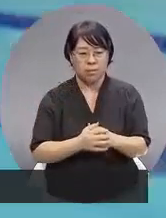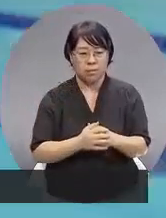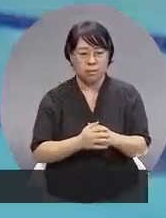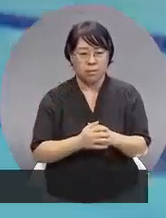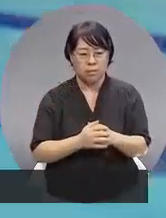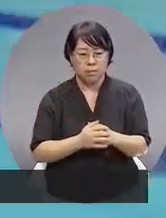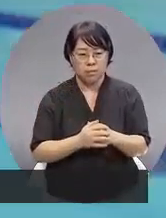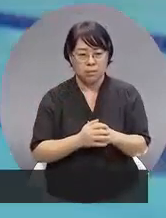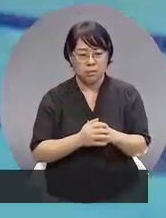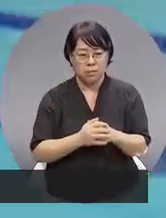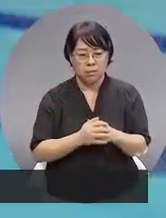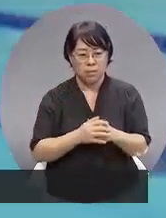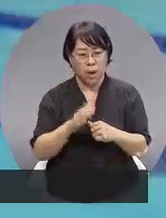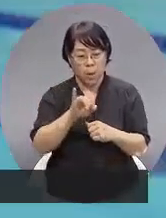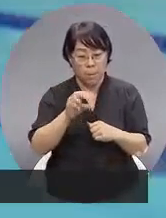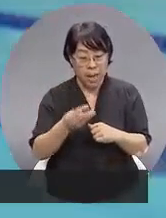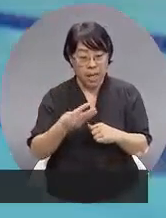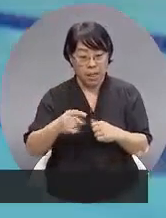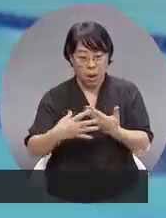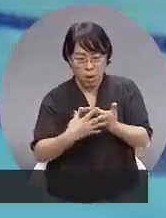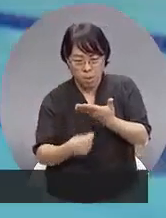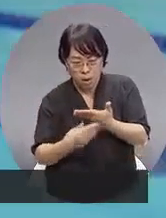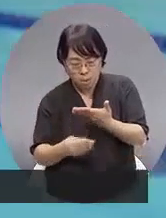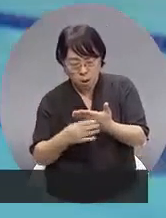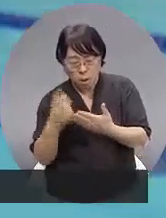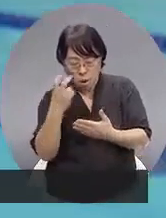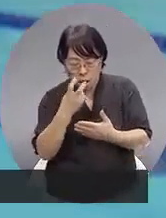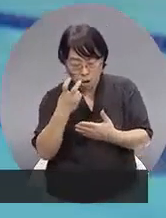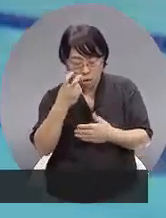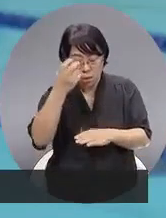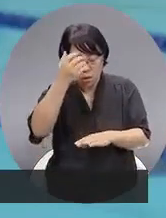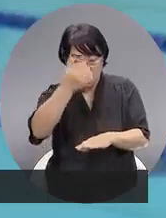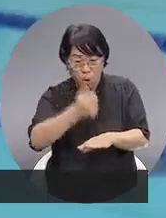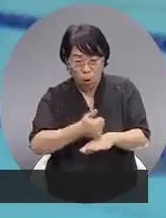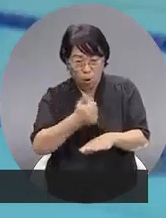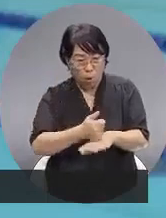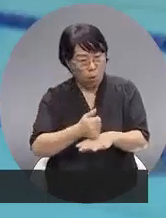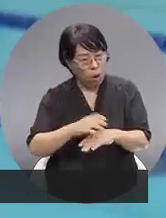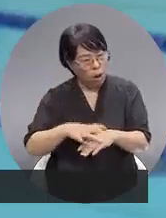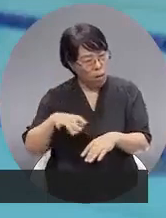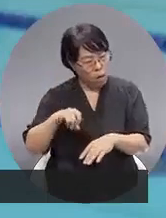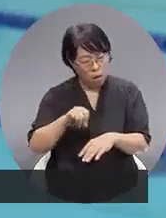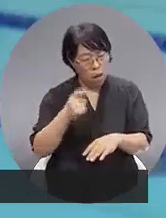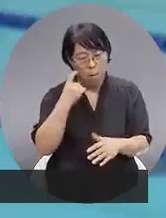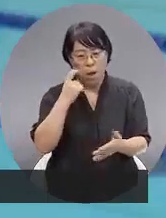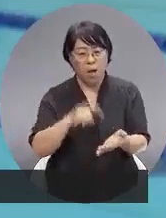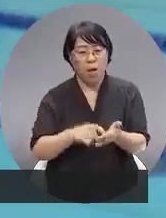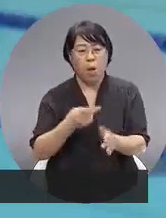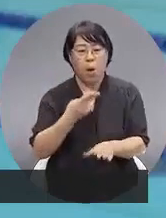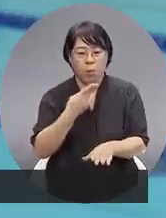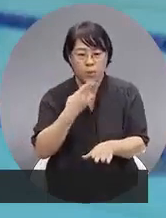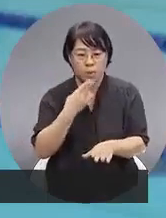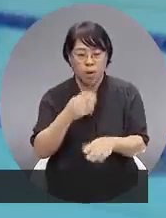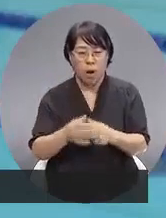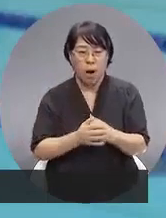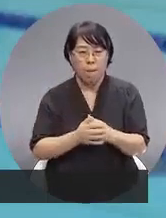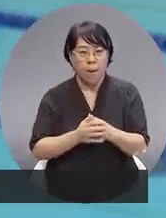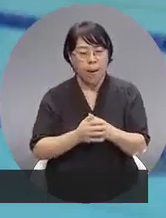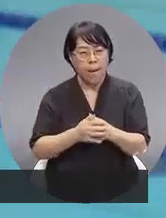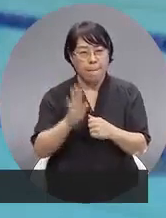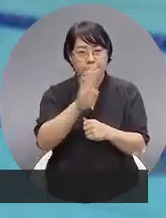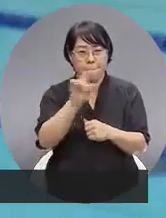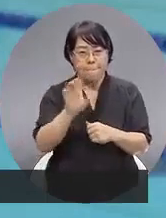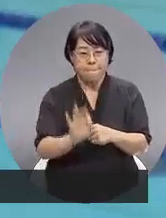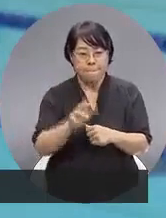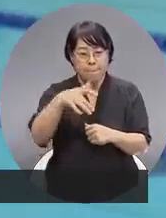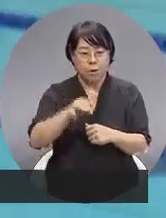또 장치를 해서 확인을 해본 결과 유충 같은 건 발견되지 않았습니다. 방충망이 없는 쪽을